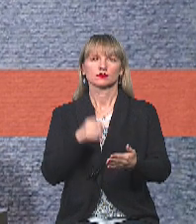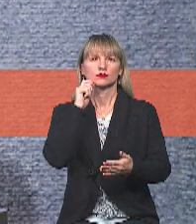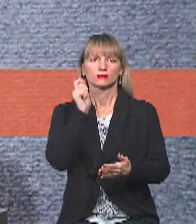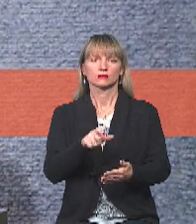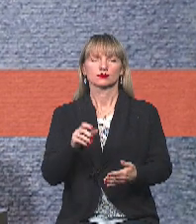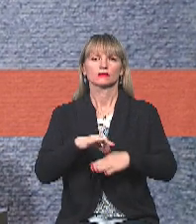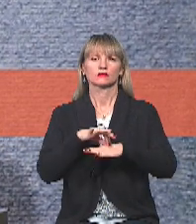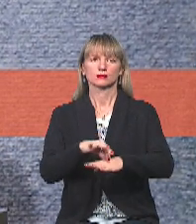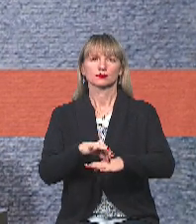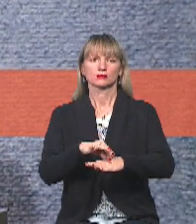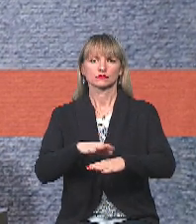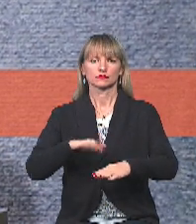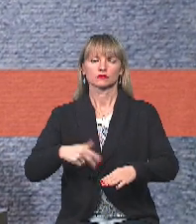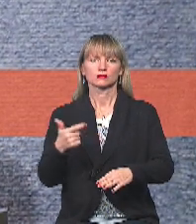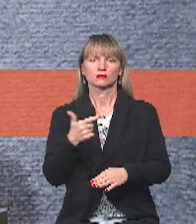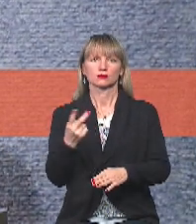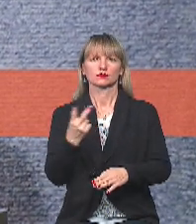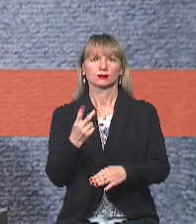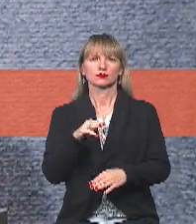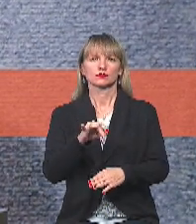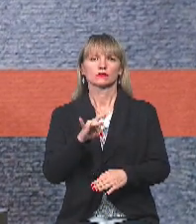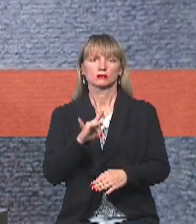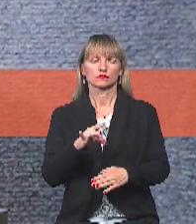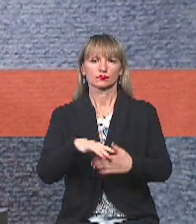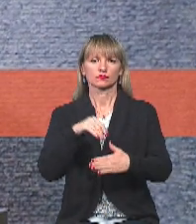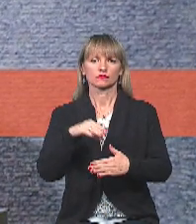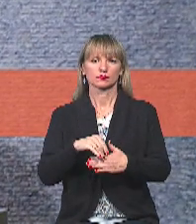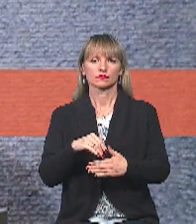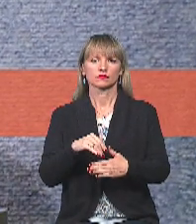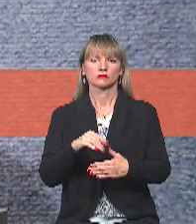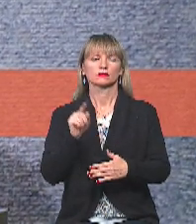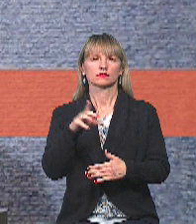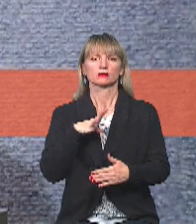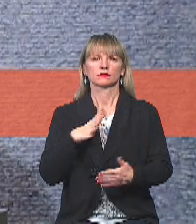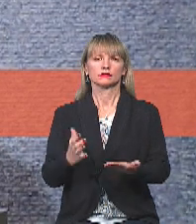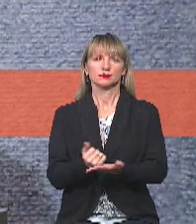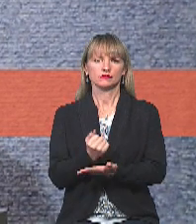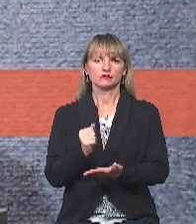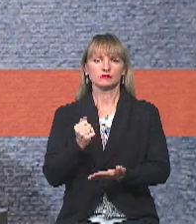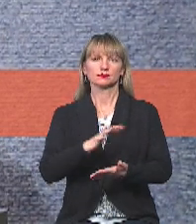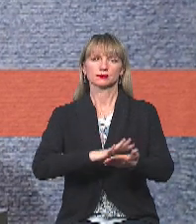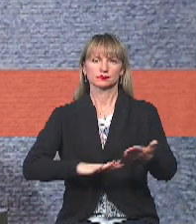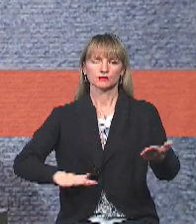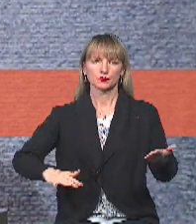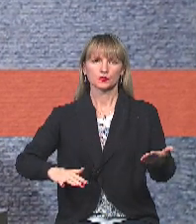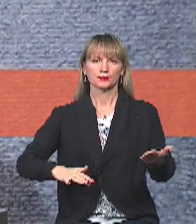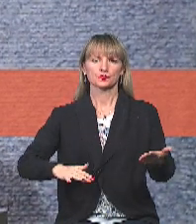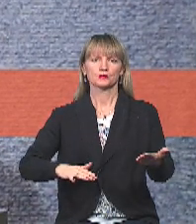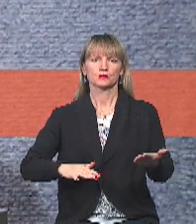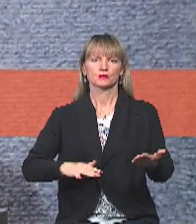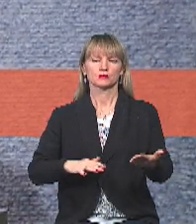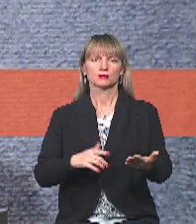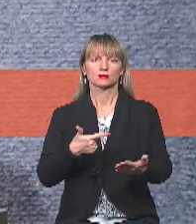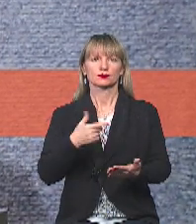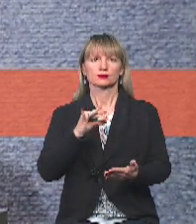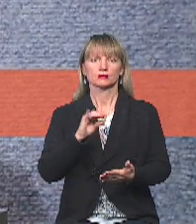Україні провести потім другий і третій тур виборів. І тоді була перемога. Звичайно. А далі продовжилася гібридна